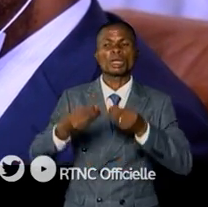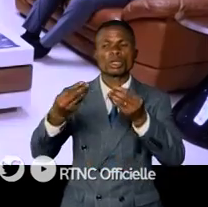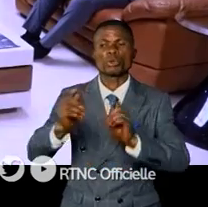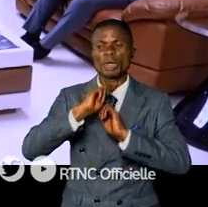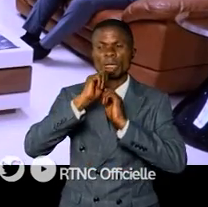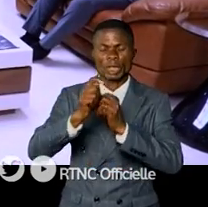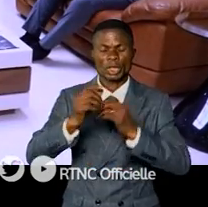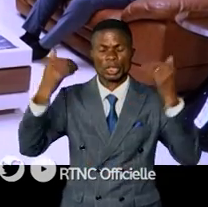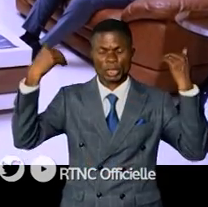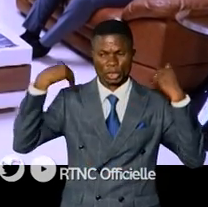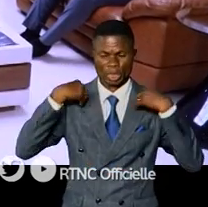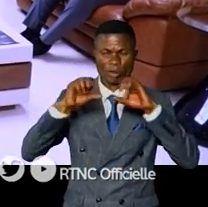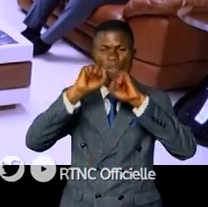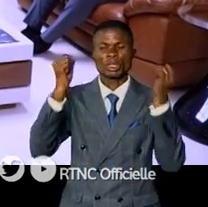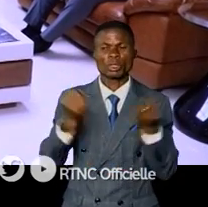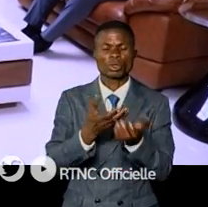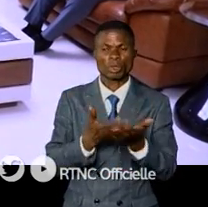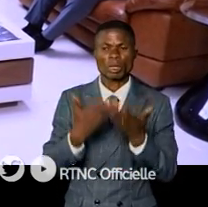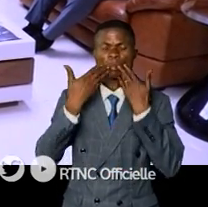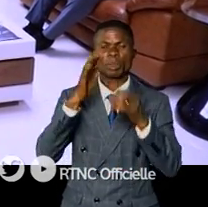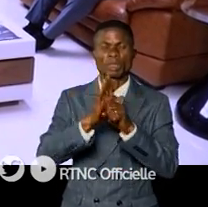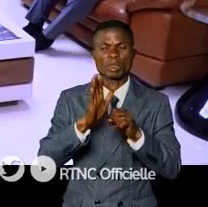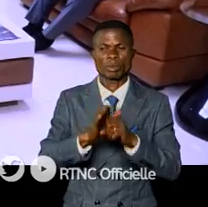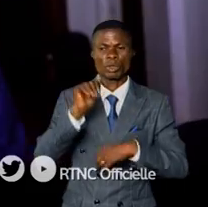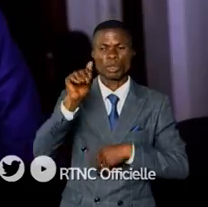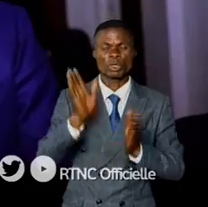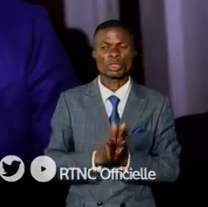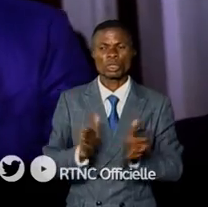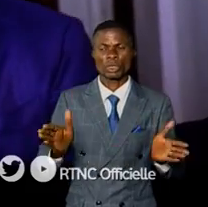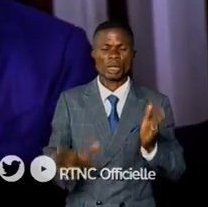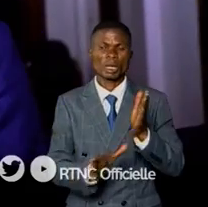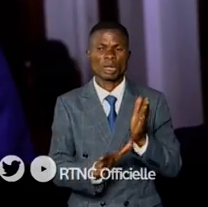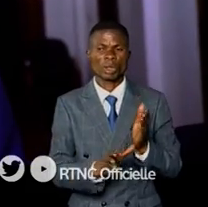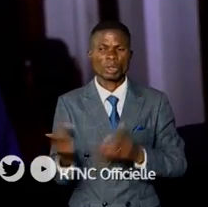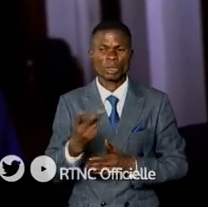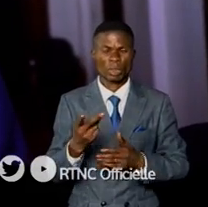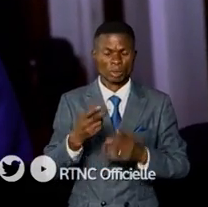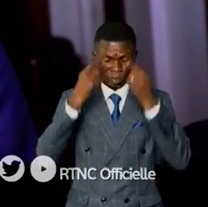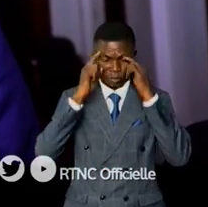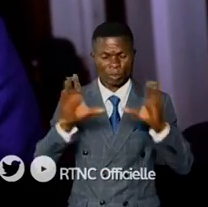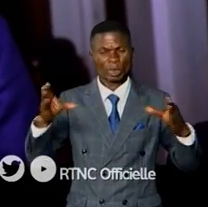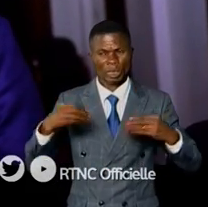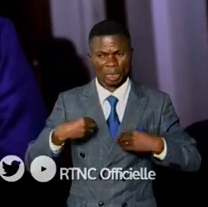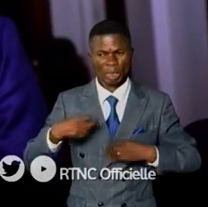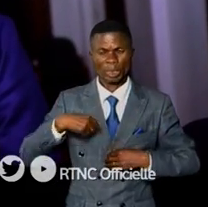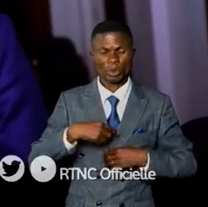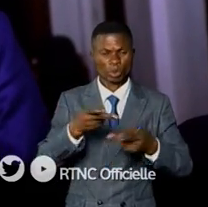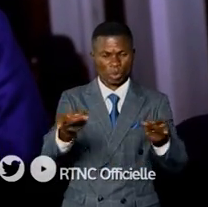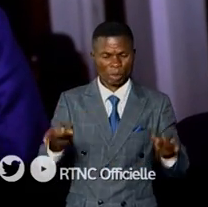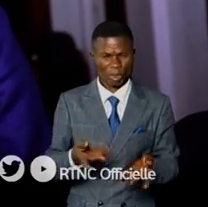DG de la SCTP. Je remercie le DG et son adjoint, déjà pour nous avoir refusé ici à